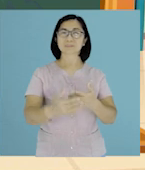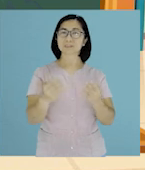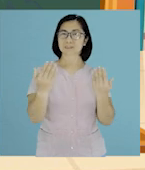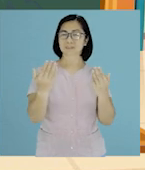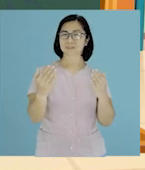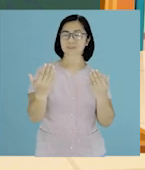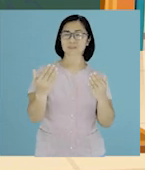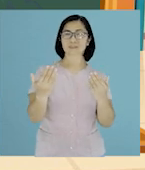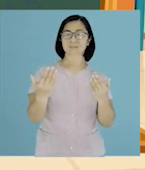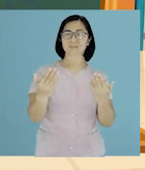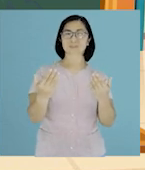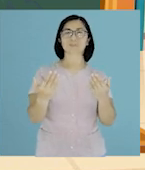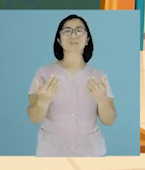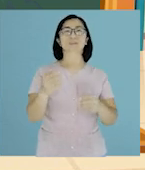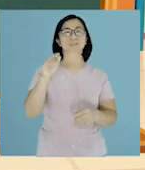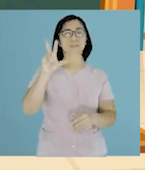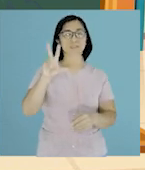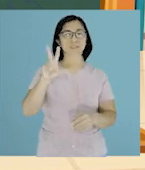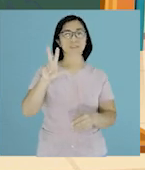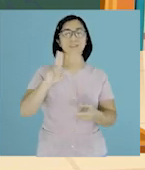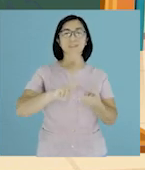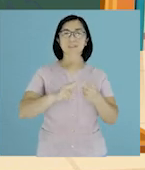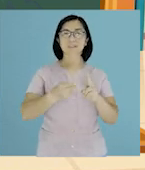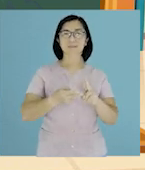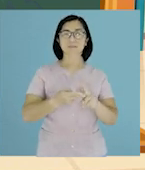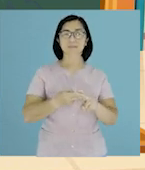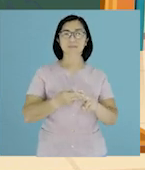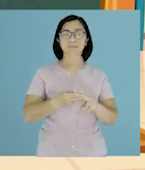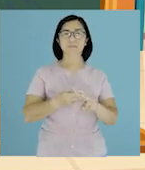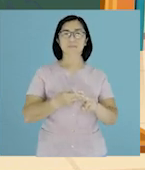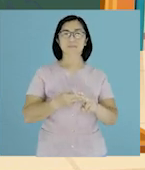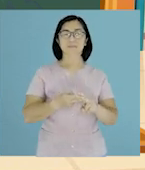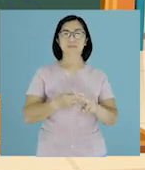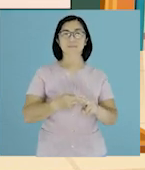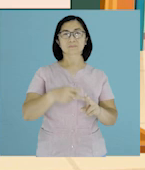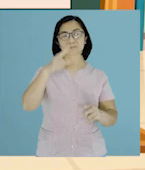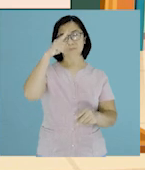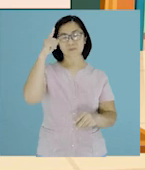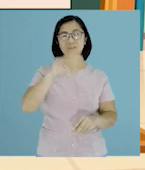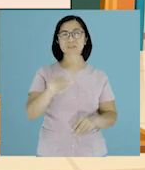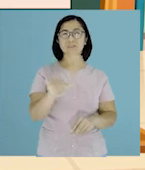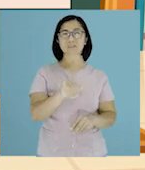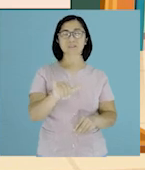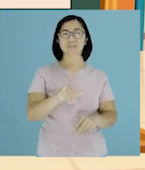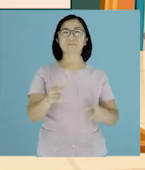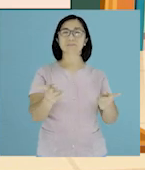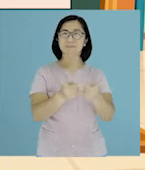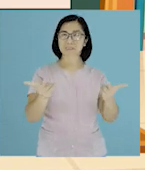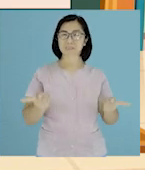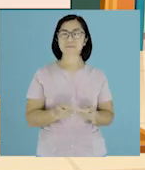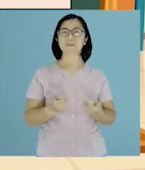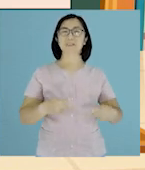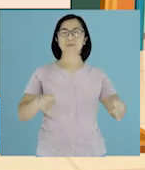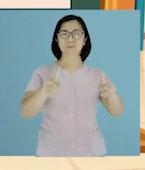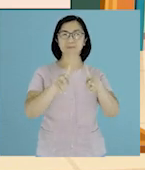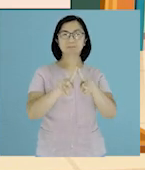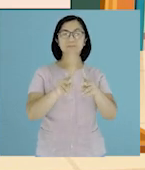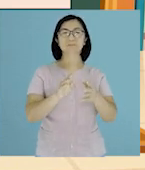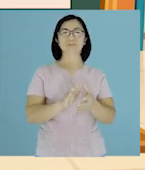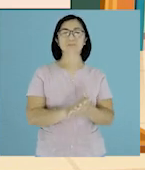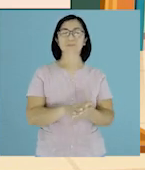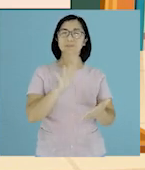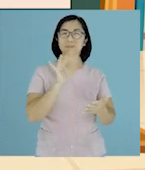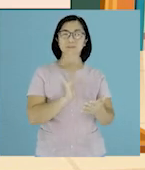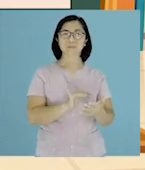Susunod, ating ikukumpara ang tatlong numerong natira dahil pare-pareho ang bilang ng kanilang place value.